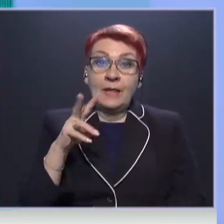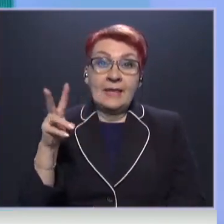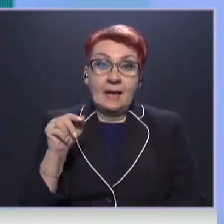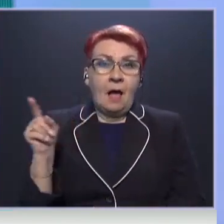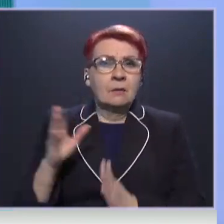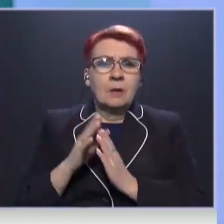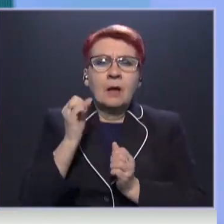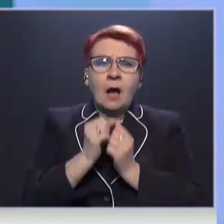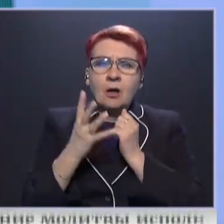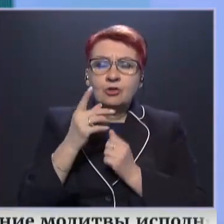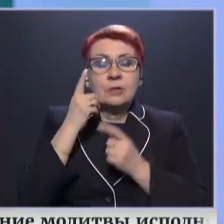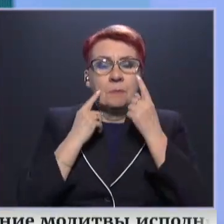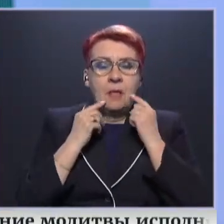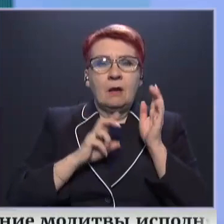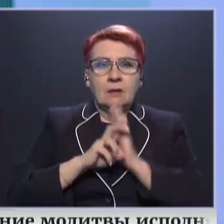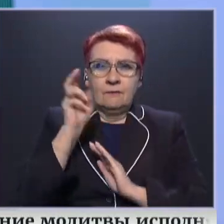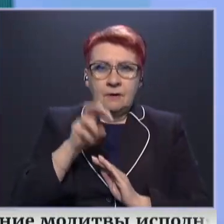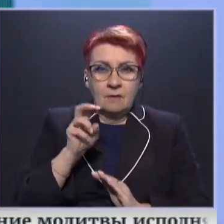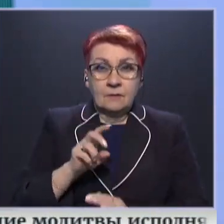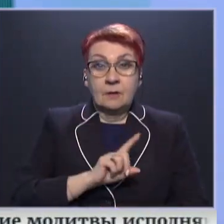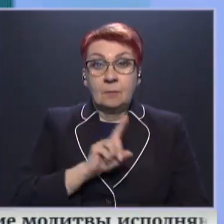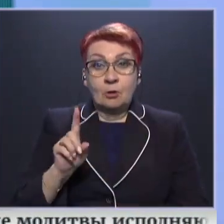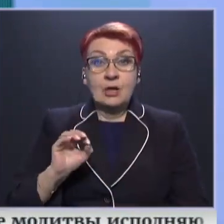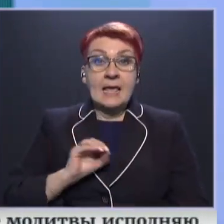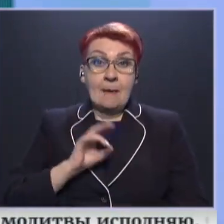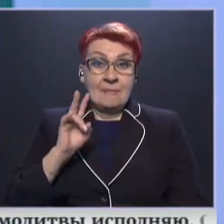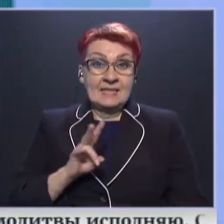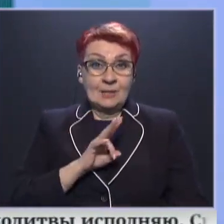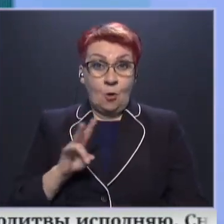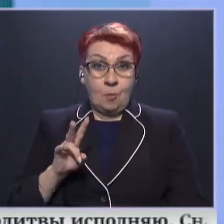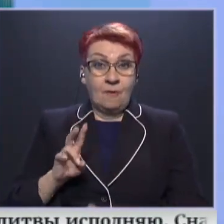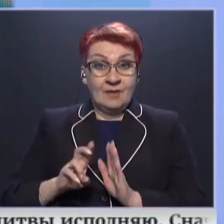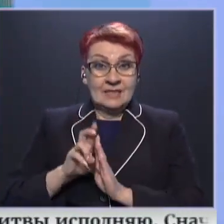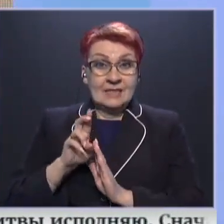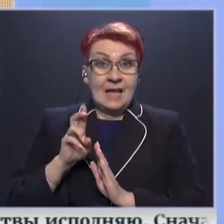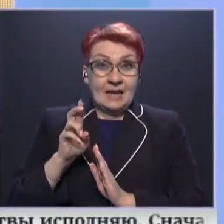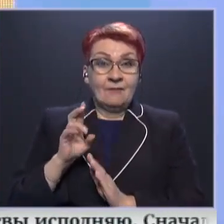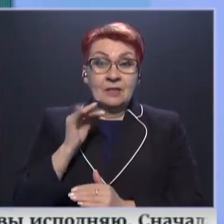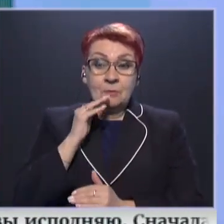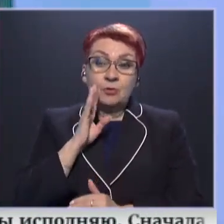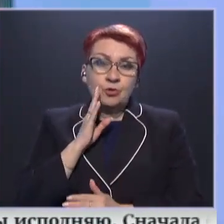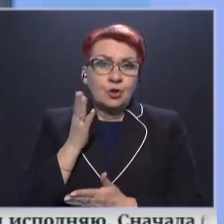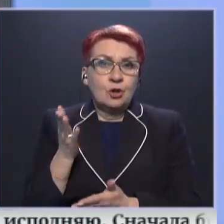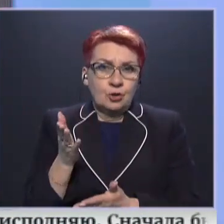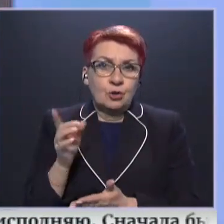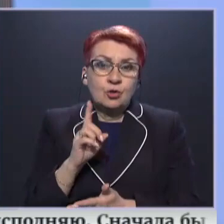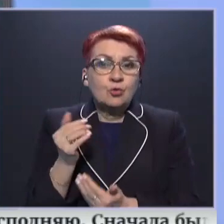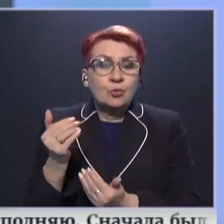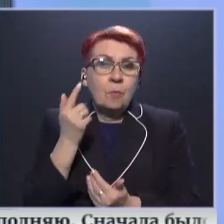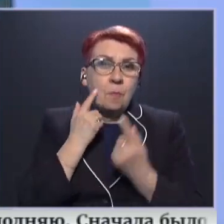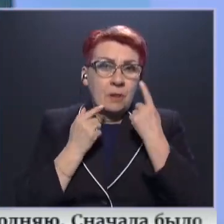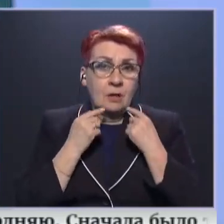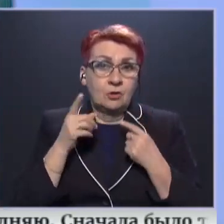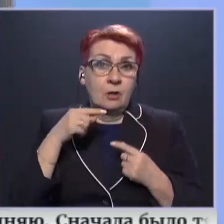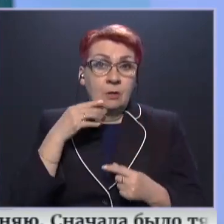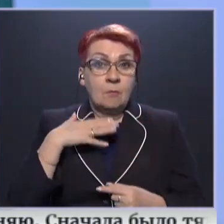молилась за него каждый день и плакала. Подошел епископ вот этой церкви и спросил, женщина, ты что плачешь? Она говорит,